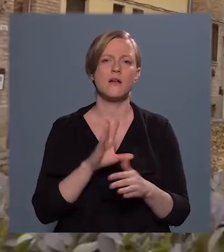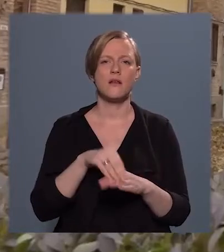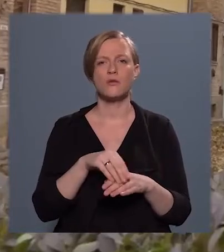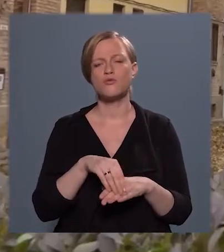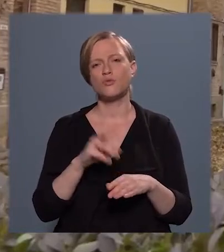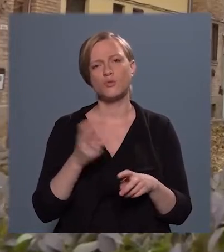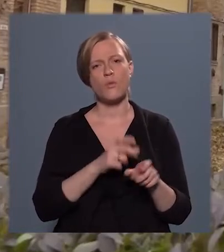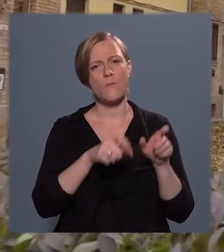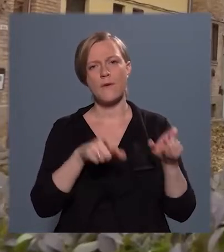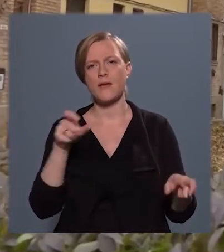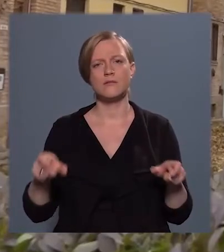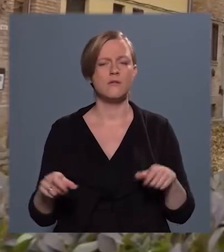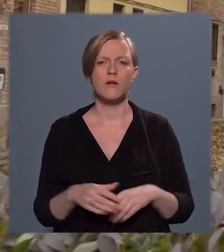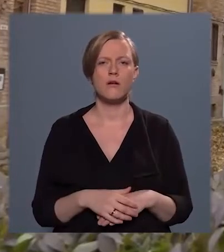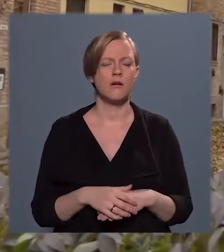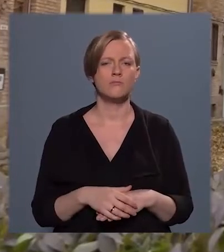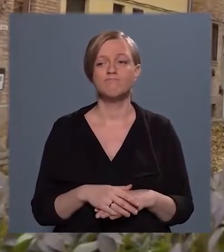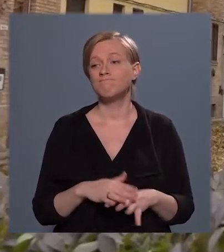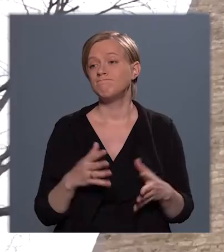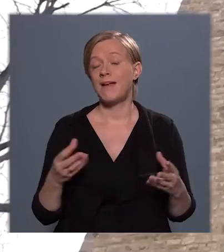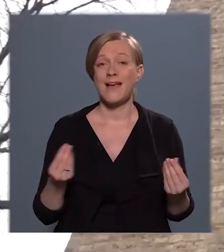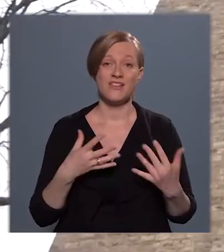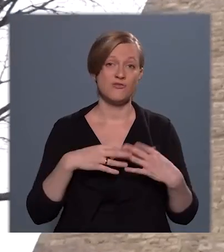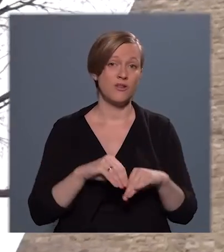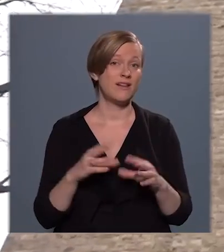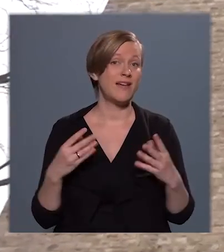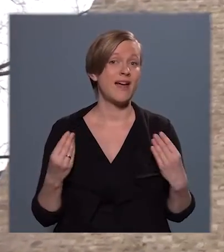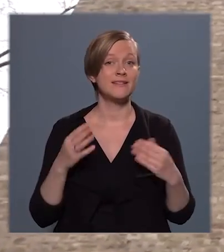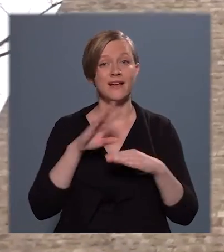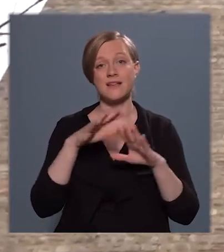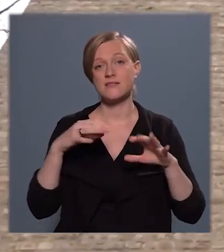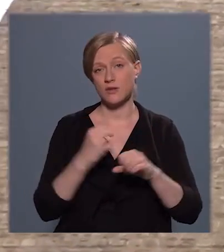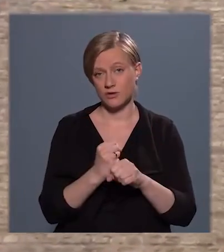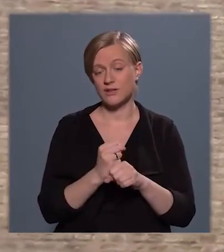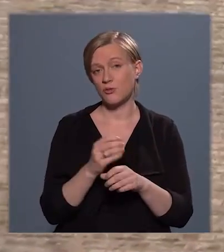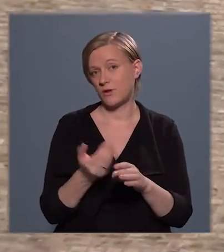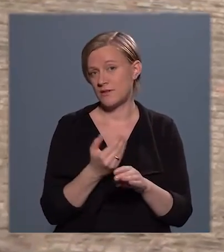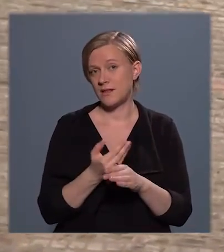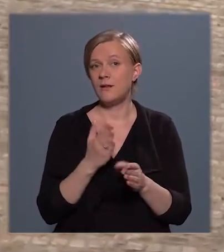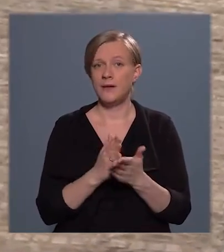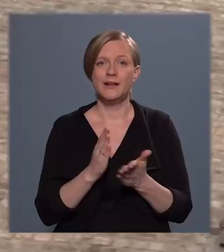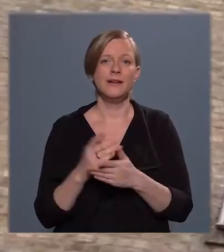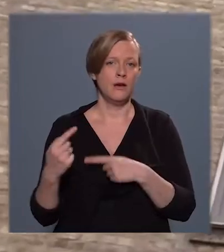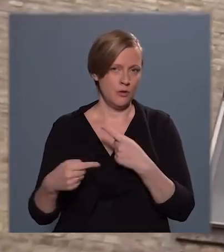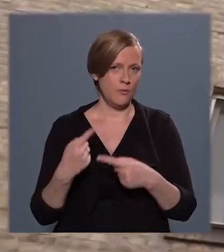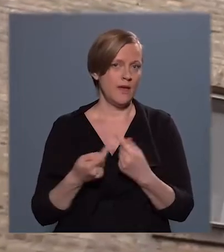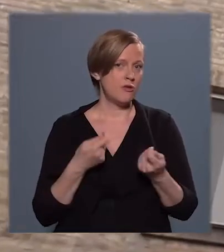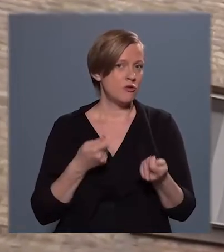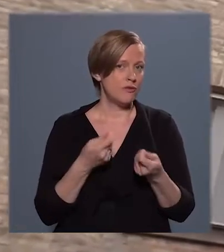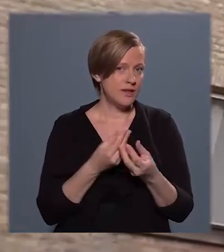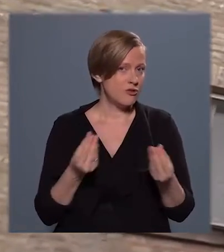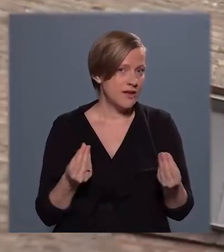kőbányán vajon hány családnál, hány háztartásban használnak ilyen tradicionális fűtési